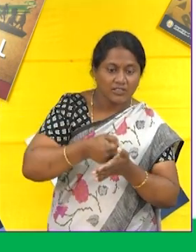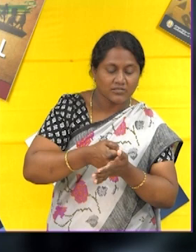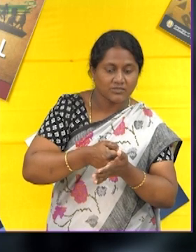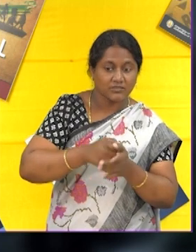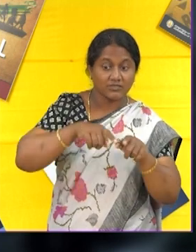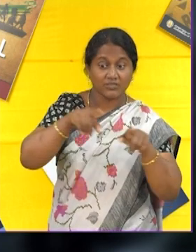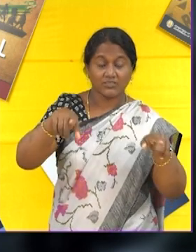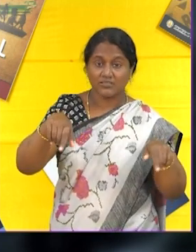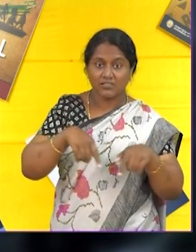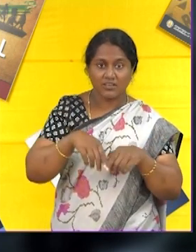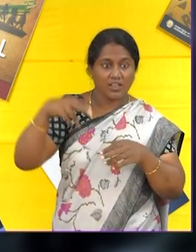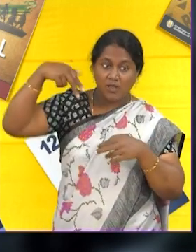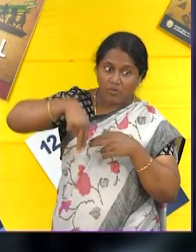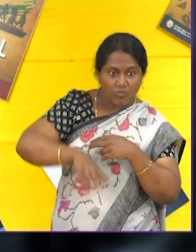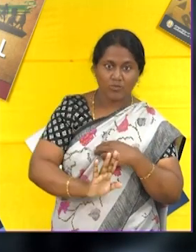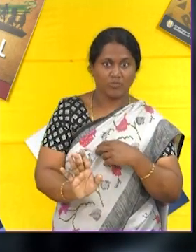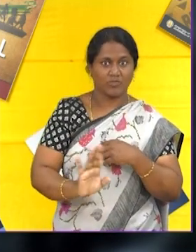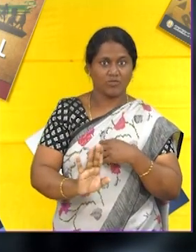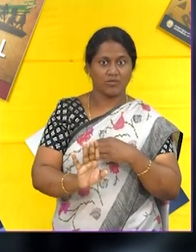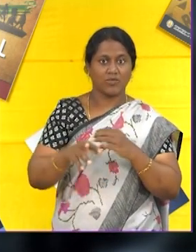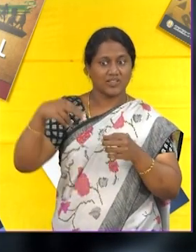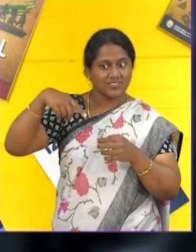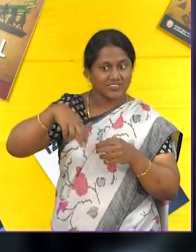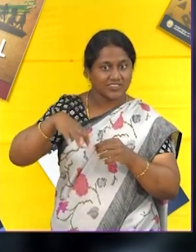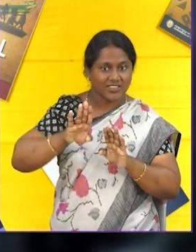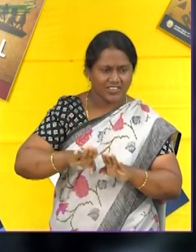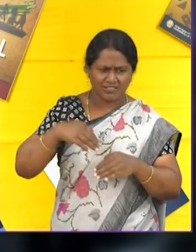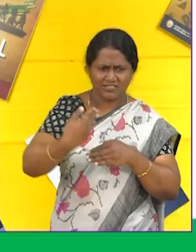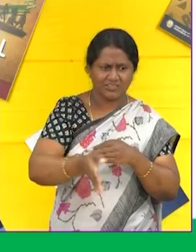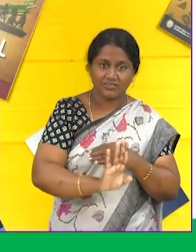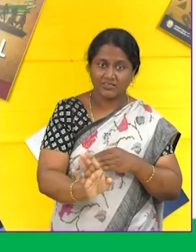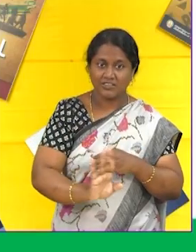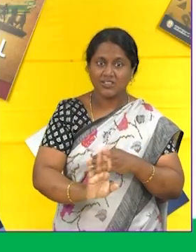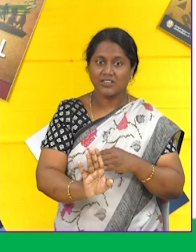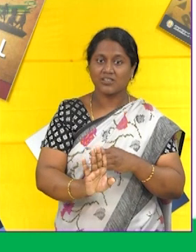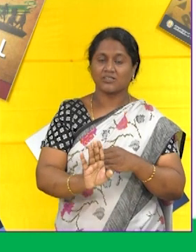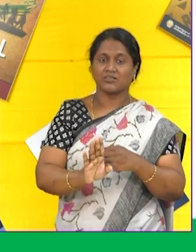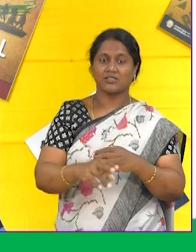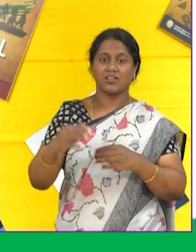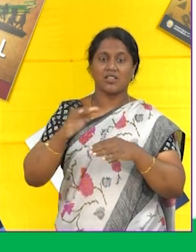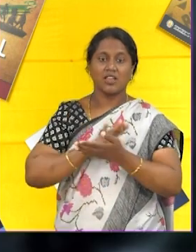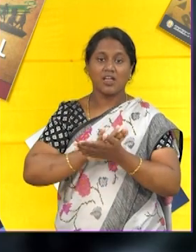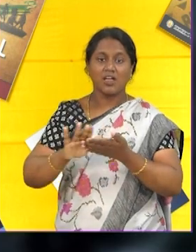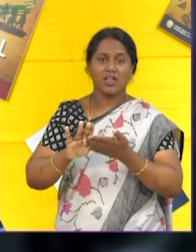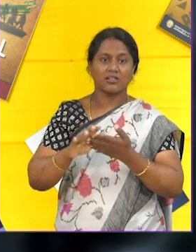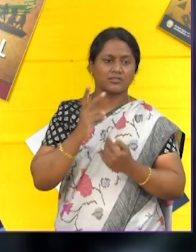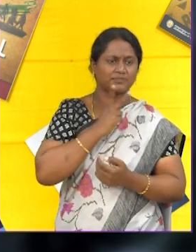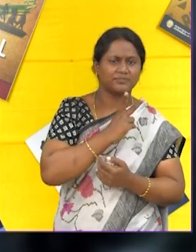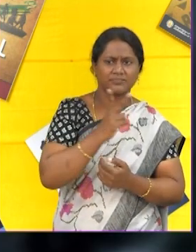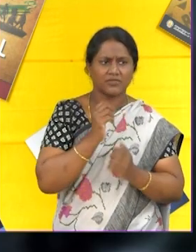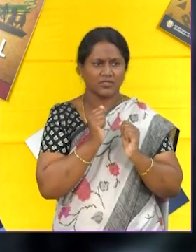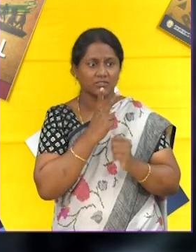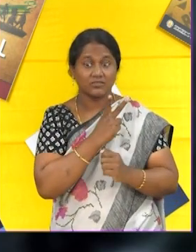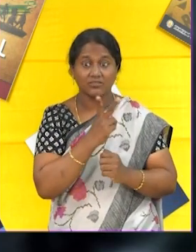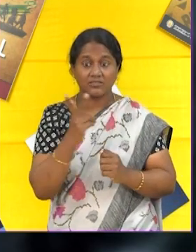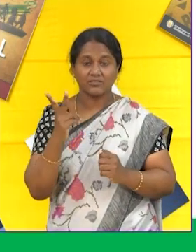அர்த்தம். நாங்கள் போனோம், ஸ்டெப்ஸ் அப்படியே முடிஞ்சிருச்சு, கீழே இறங்கலை. ஹெர்மன் லுக்ட் அட் மீ இன் சம் அலார்ம். ஹெர்மன் அப்படியே பயத்தோடையே